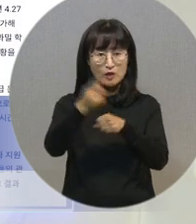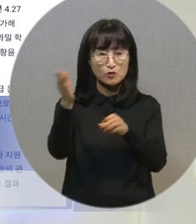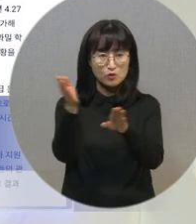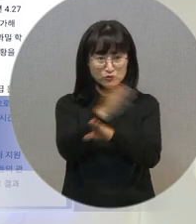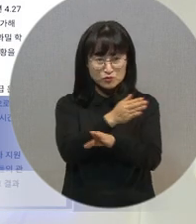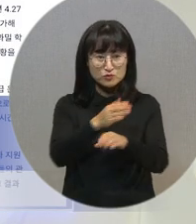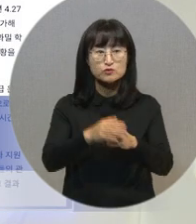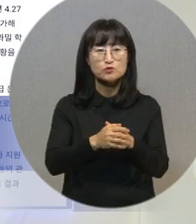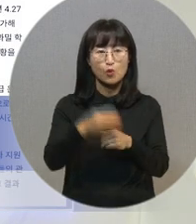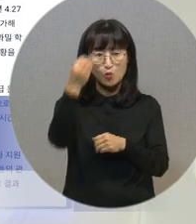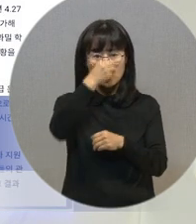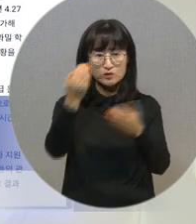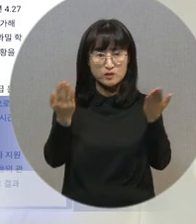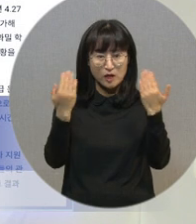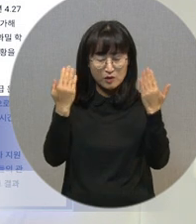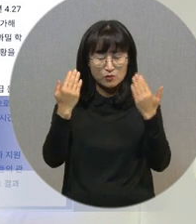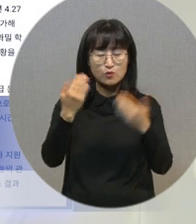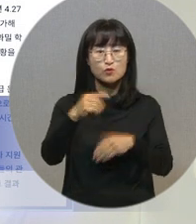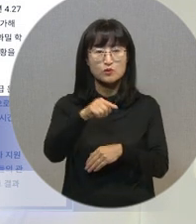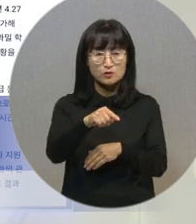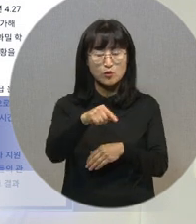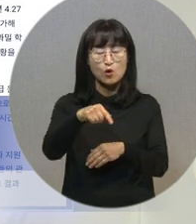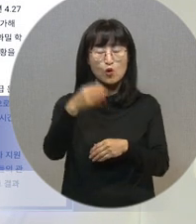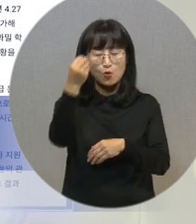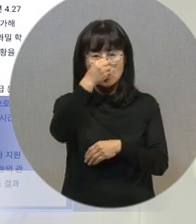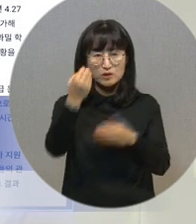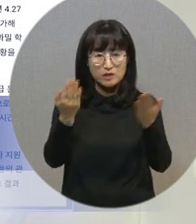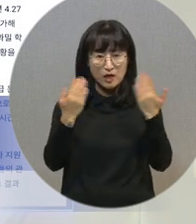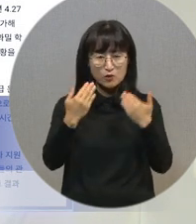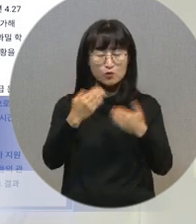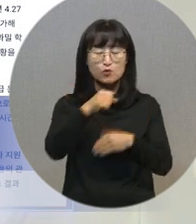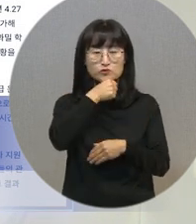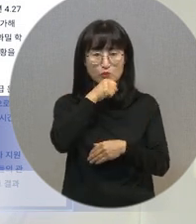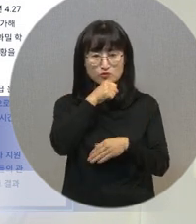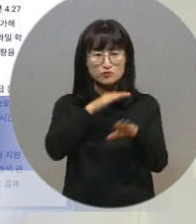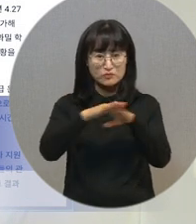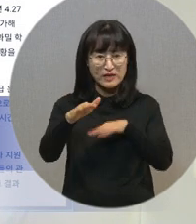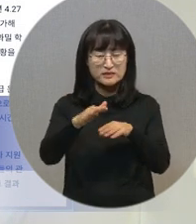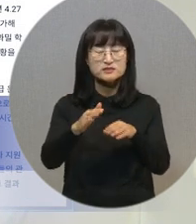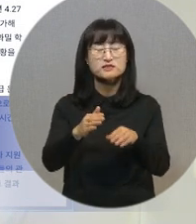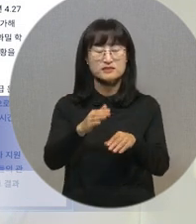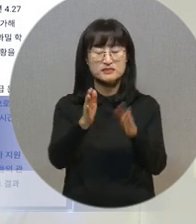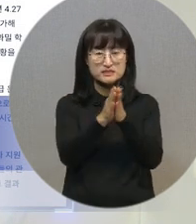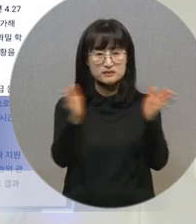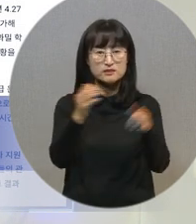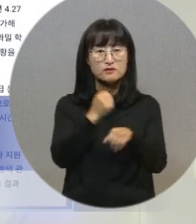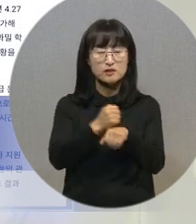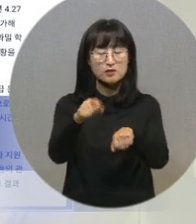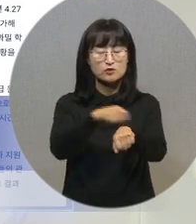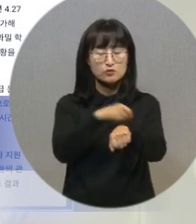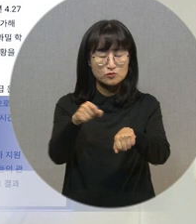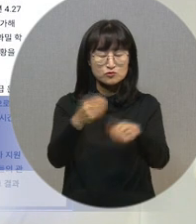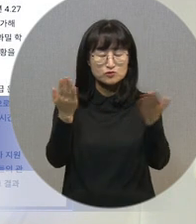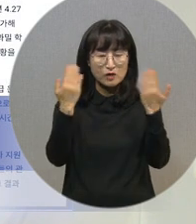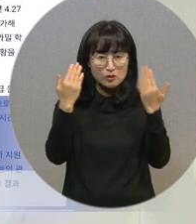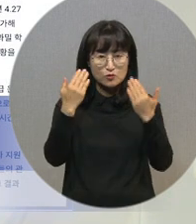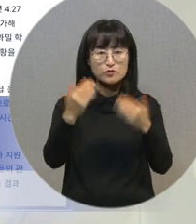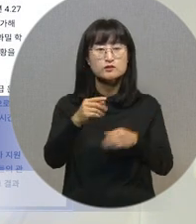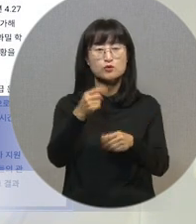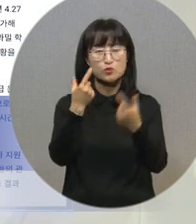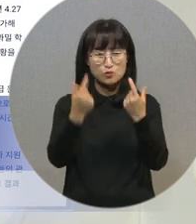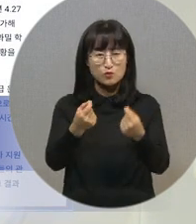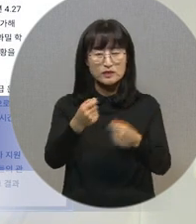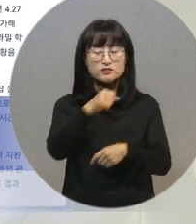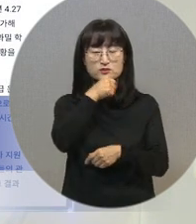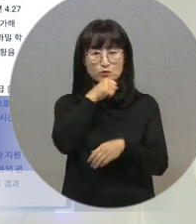중등 과정인 고등학교에서 고교 학점제가 전면 도입되고이 특수 학교에서도 고교 학점제가 시행되는 요